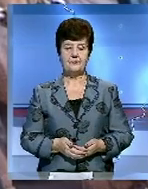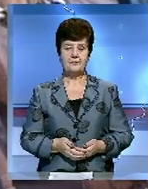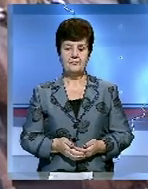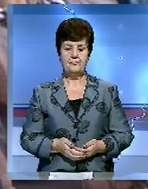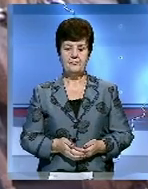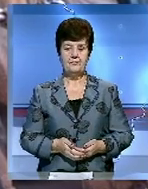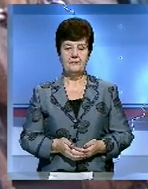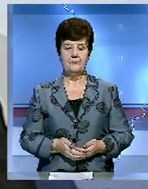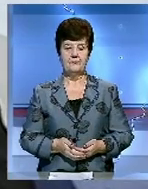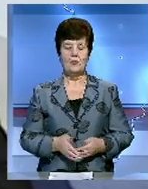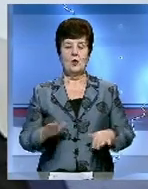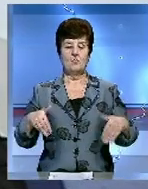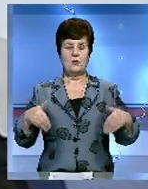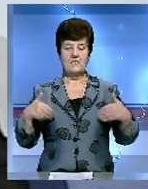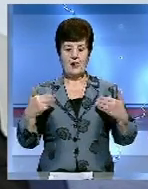Bună seara!